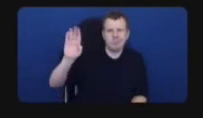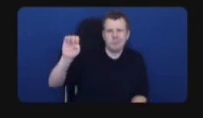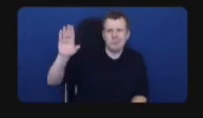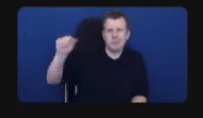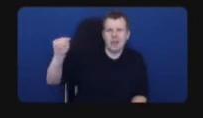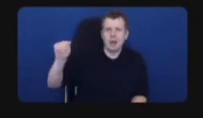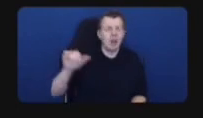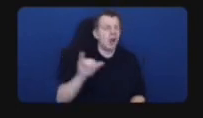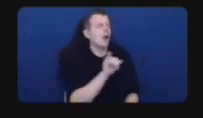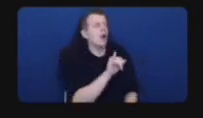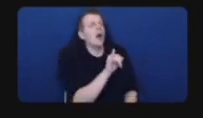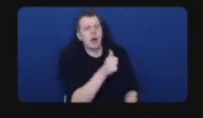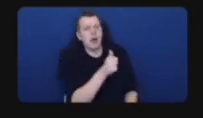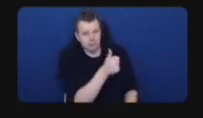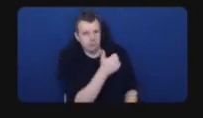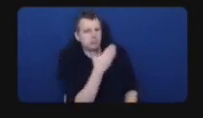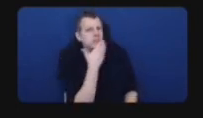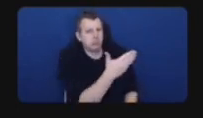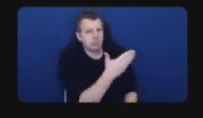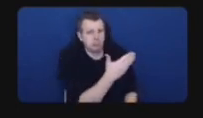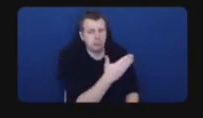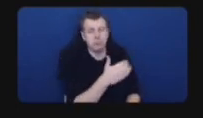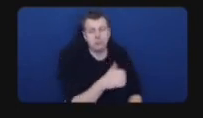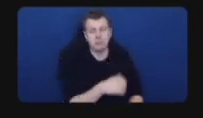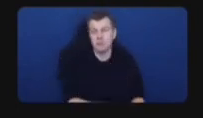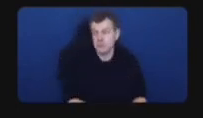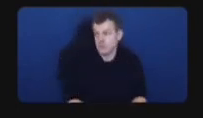我们让Becca来讲, 等的时候我们可以先看。